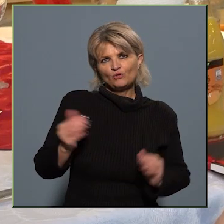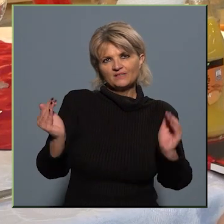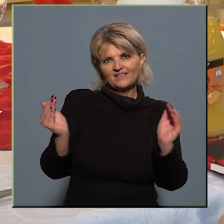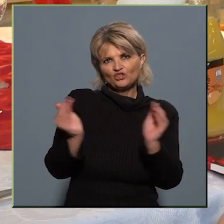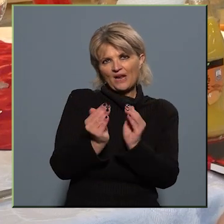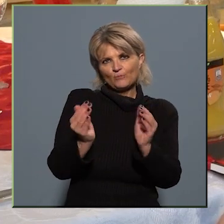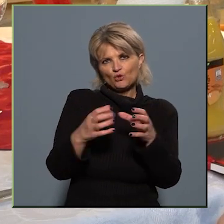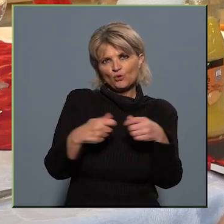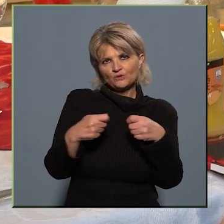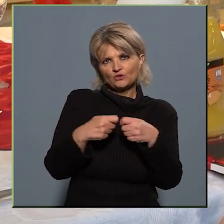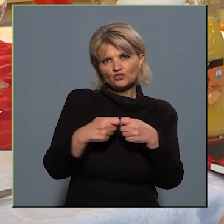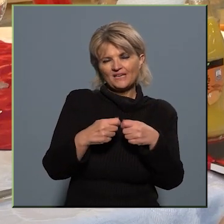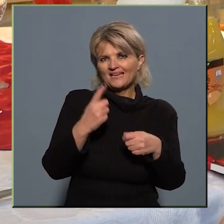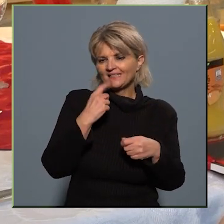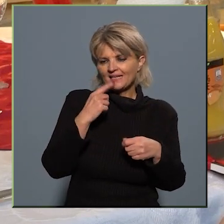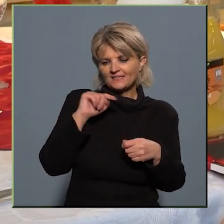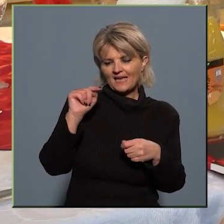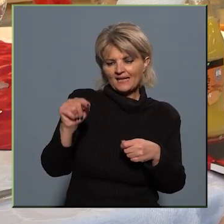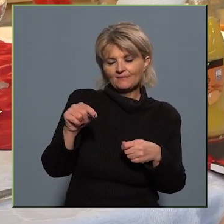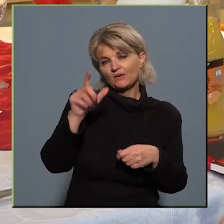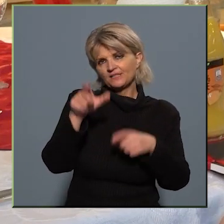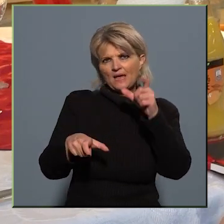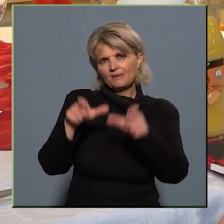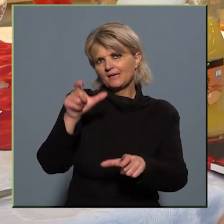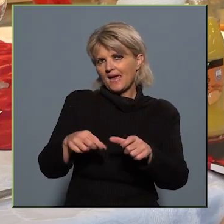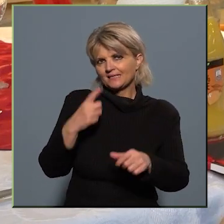közösség, ahol tetszett is, vagy adott személyek.